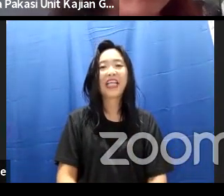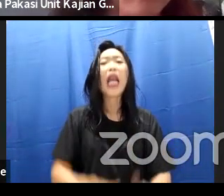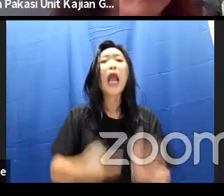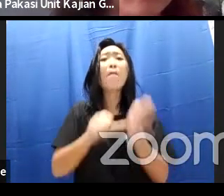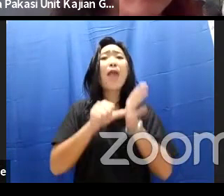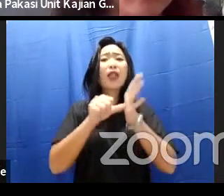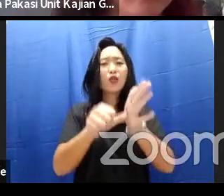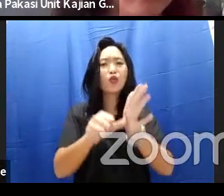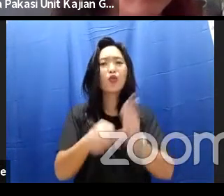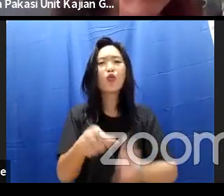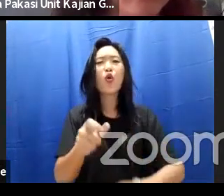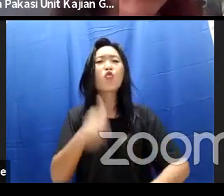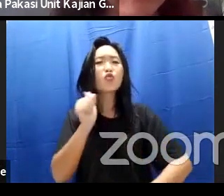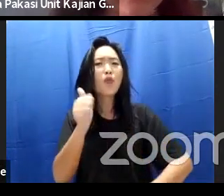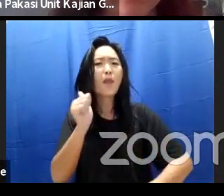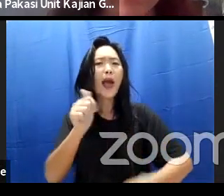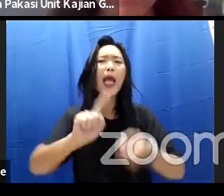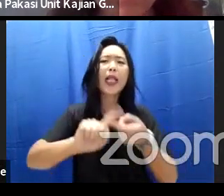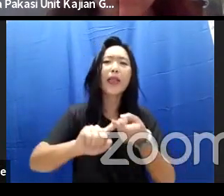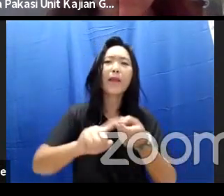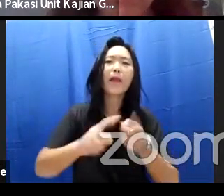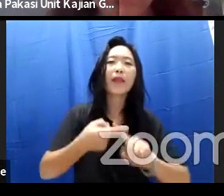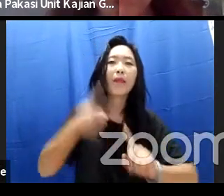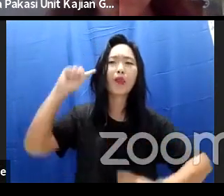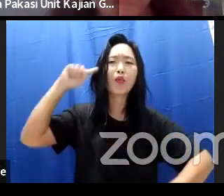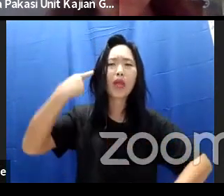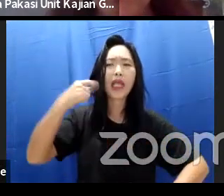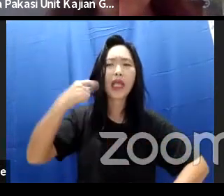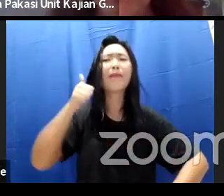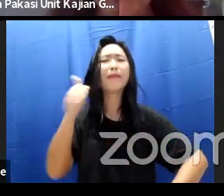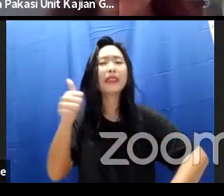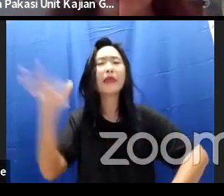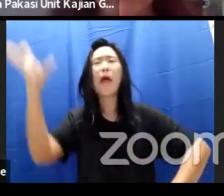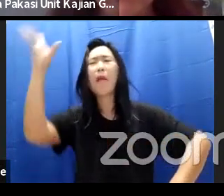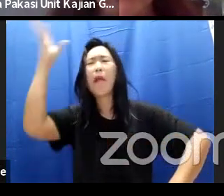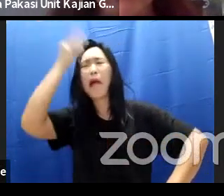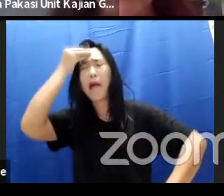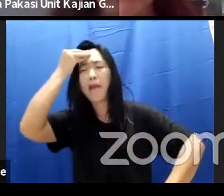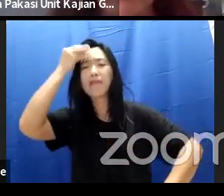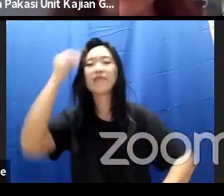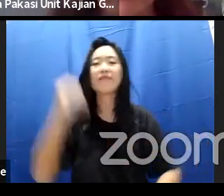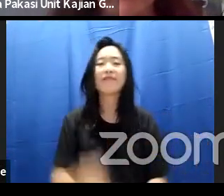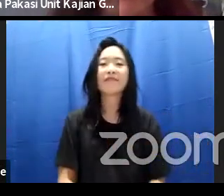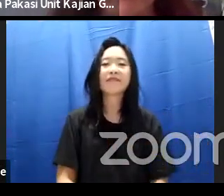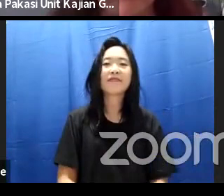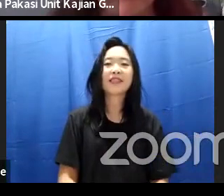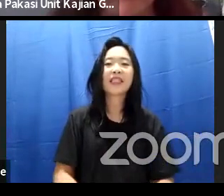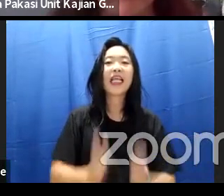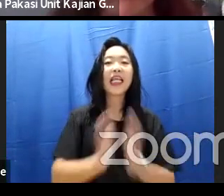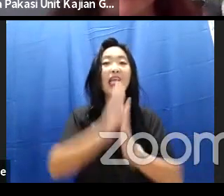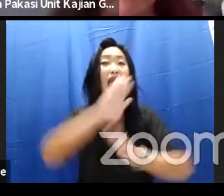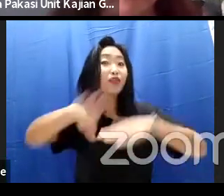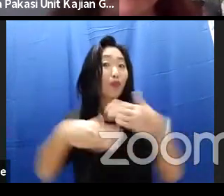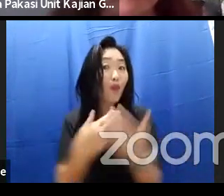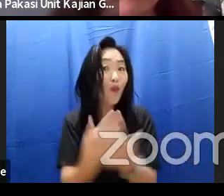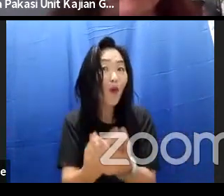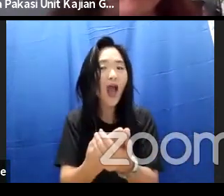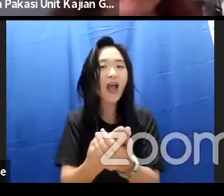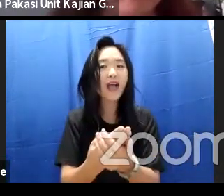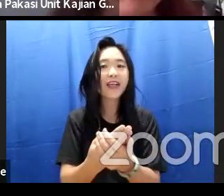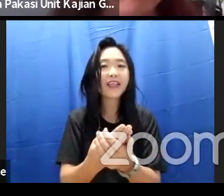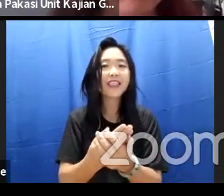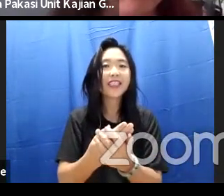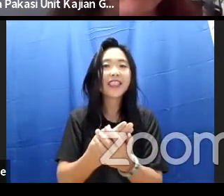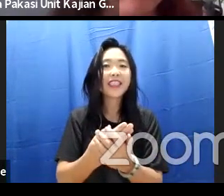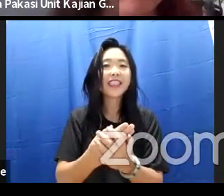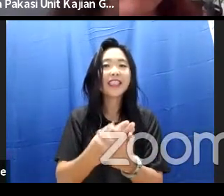sehingga diskusi atau talk show kita kali ini dan setiap kegiatan atau talk show Let's Talk bisa diakses oleh kawan-kawan